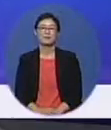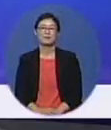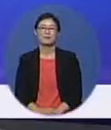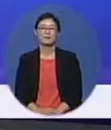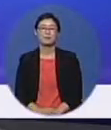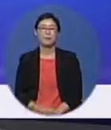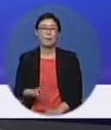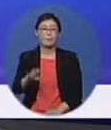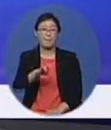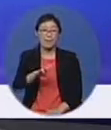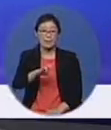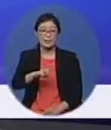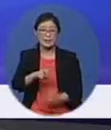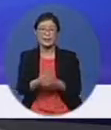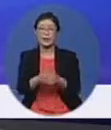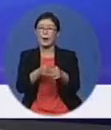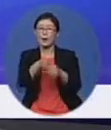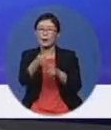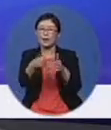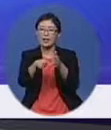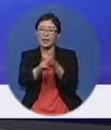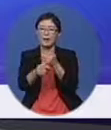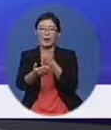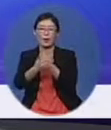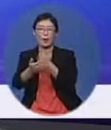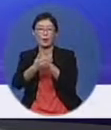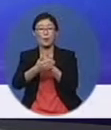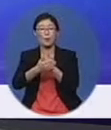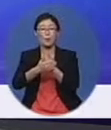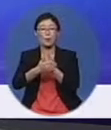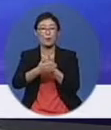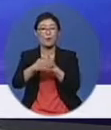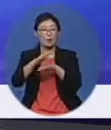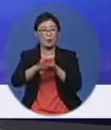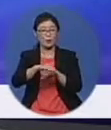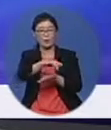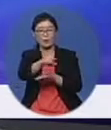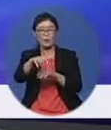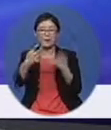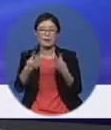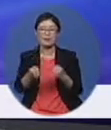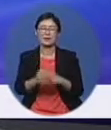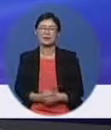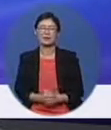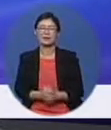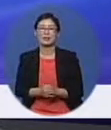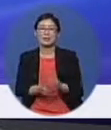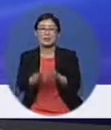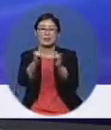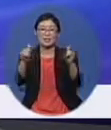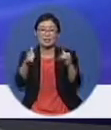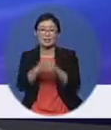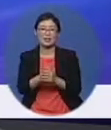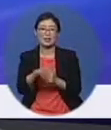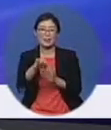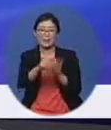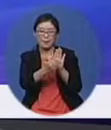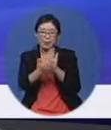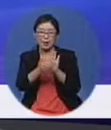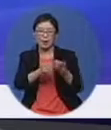이 메르스를 극복하기 위한 도움의 손길이 여기저기서 이어지고 있습니다. 시민들은 방역활동과 예방 캠페인을